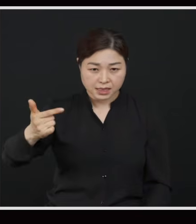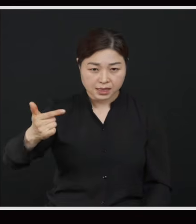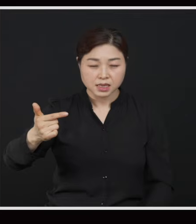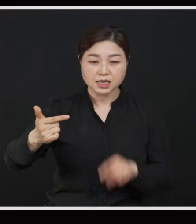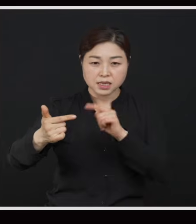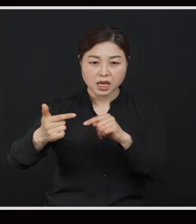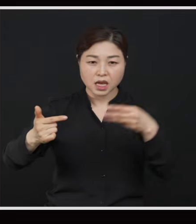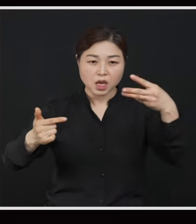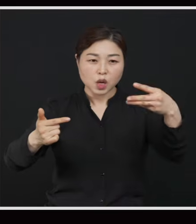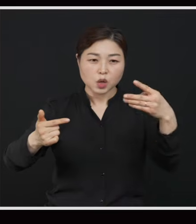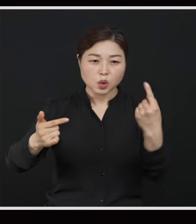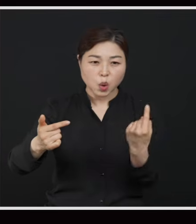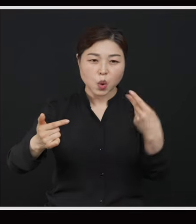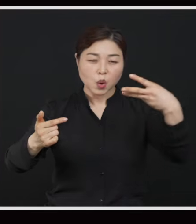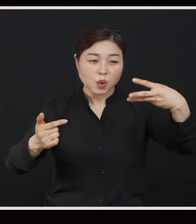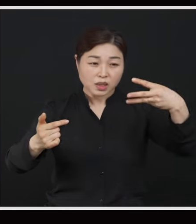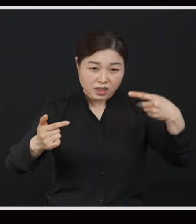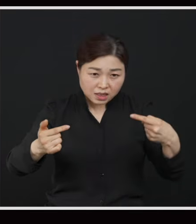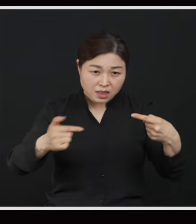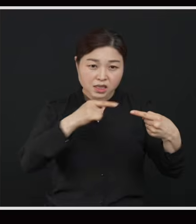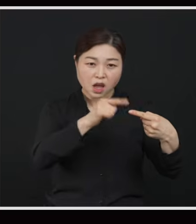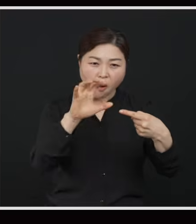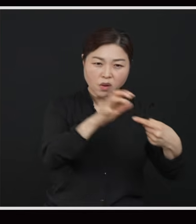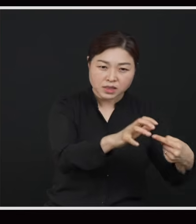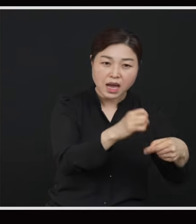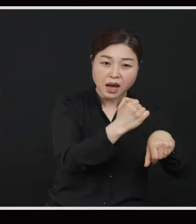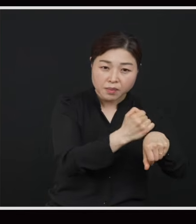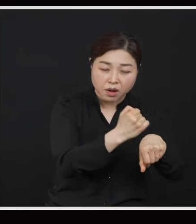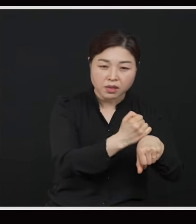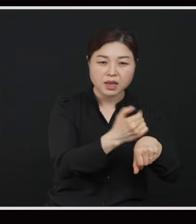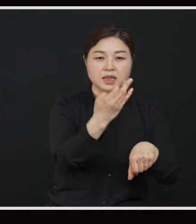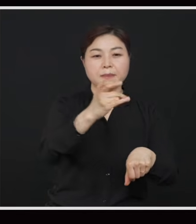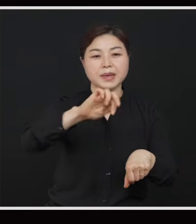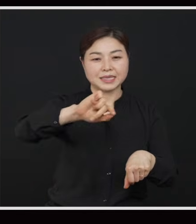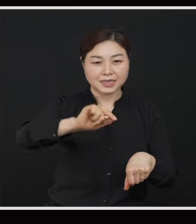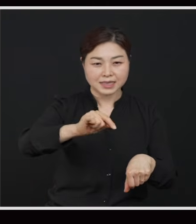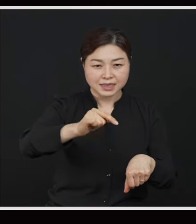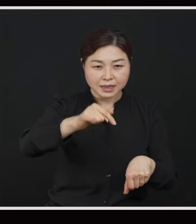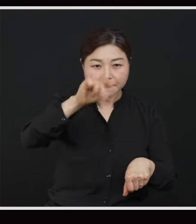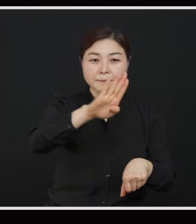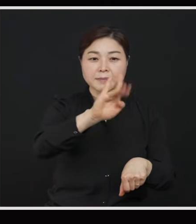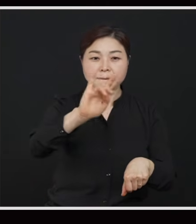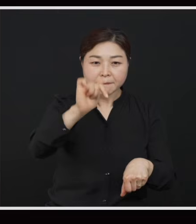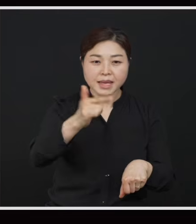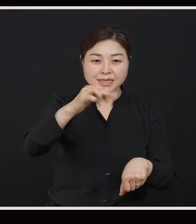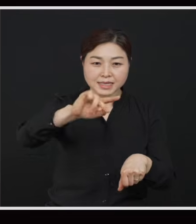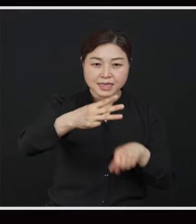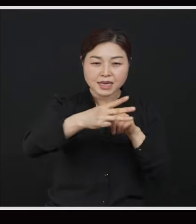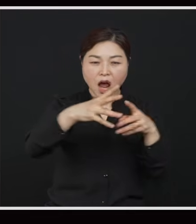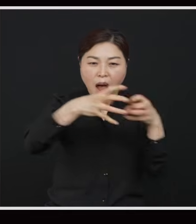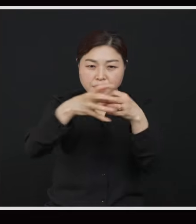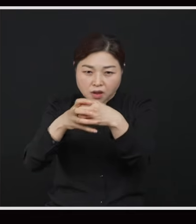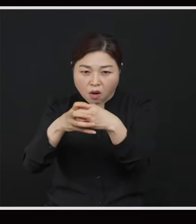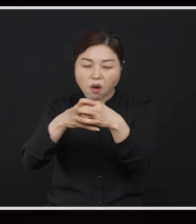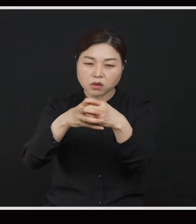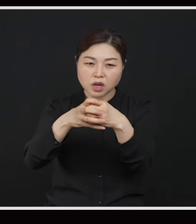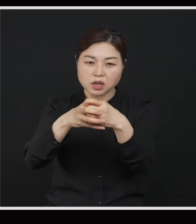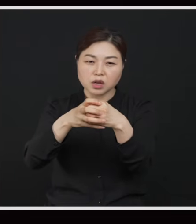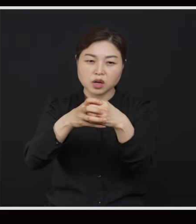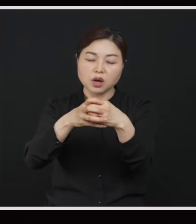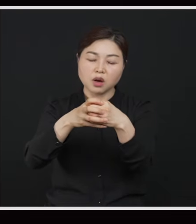게 토르라는 게 뭘 하는 거냐면은 이게 억제가 되면 단백질 합성이 억제가 되고 세포 성장이 억제가